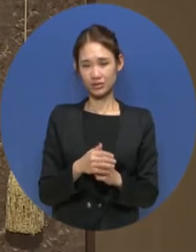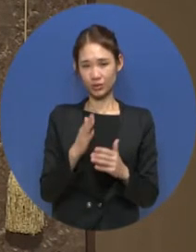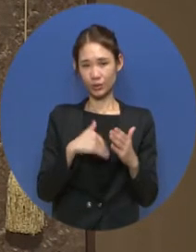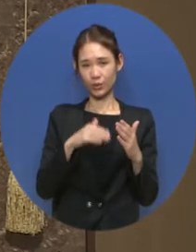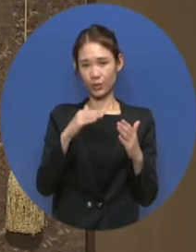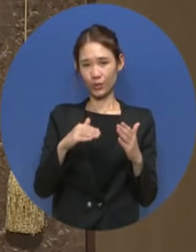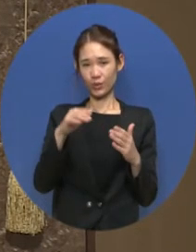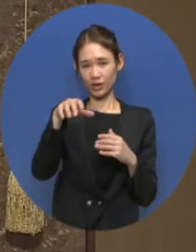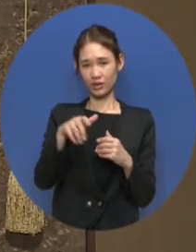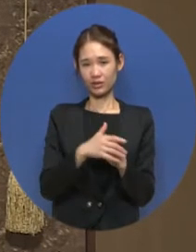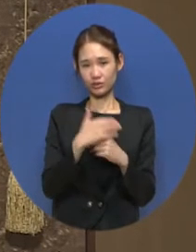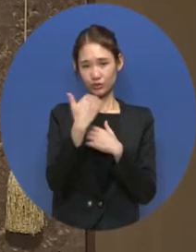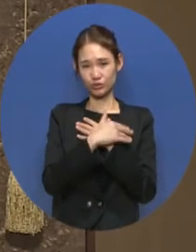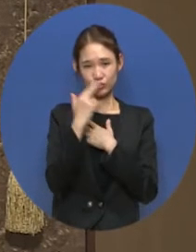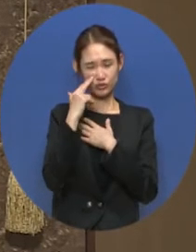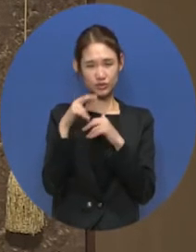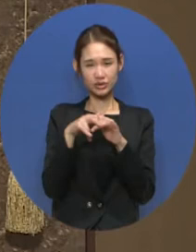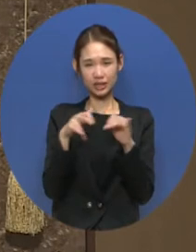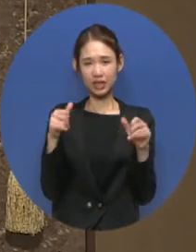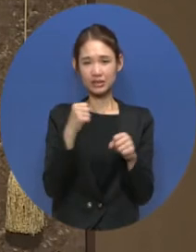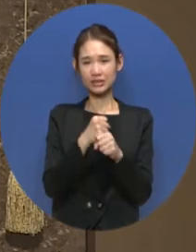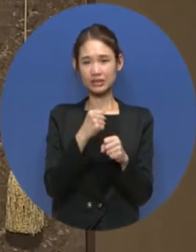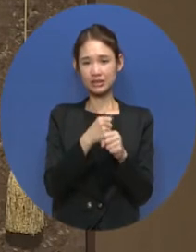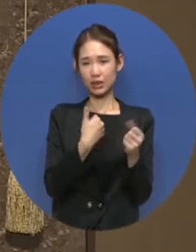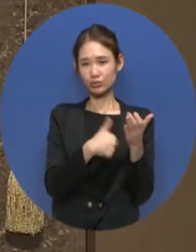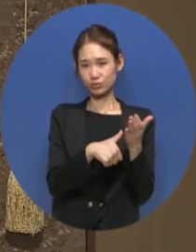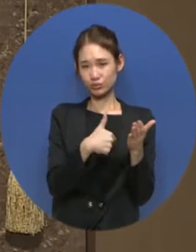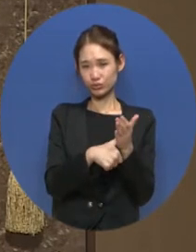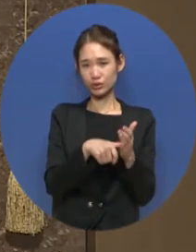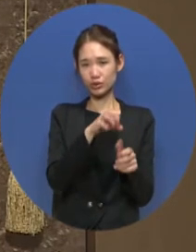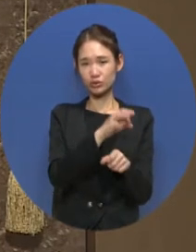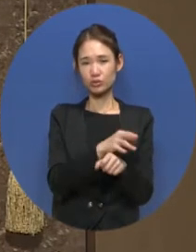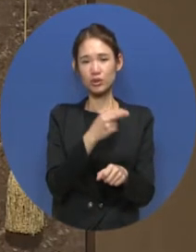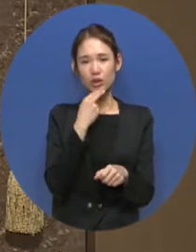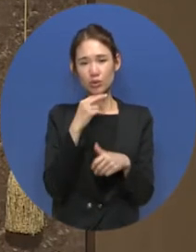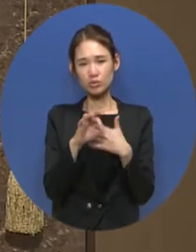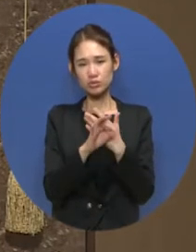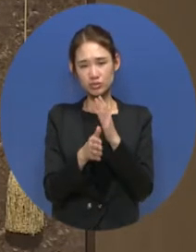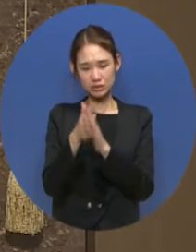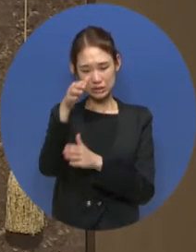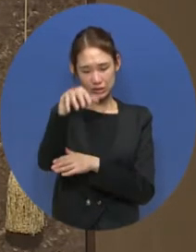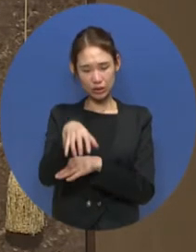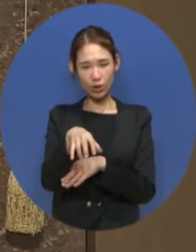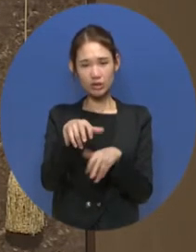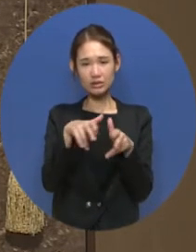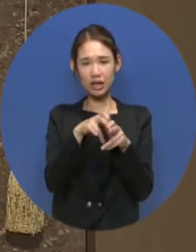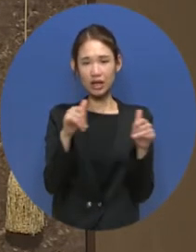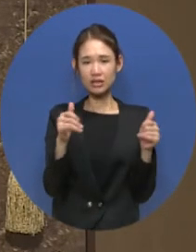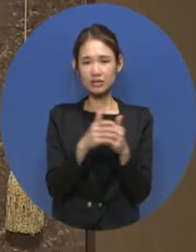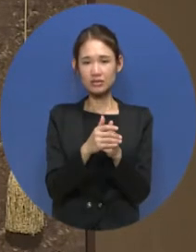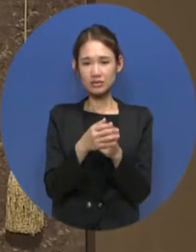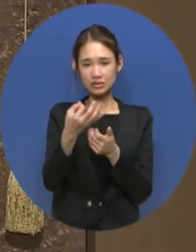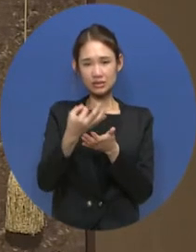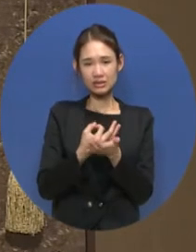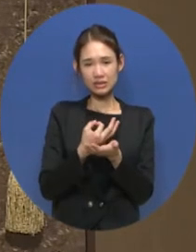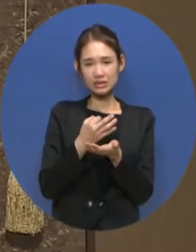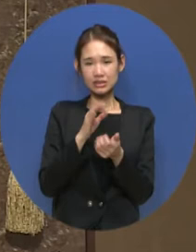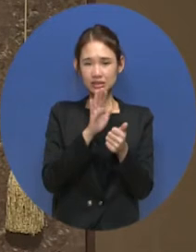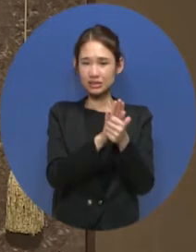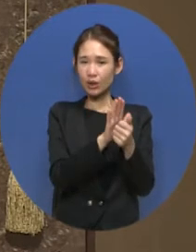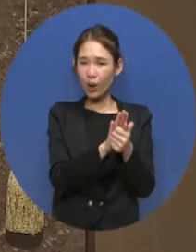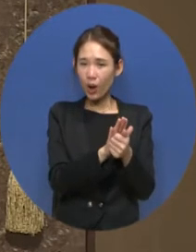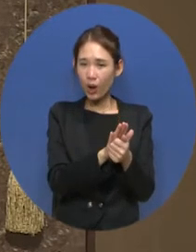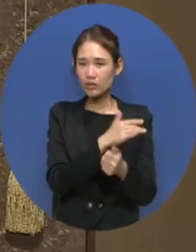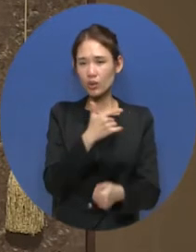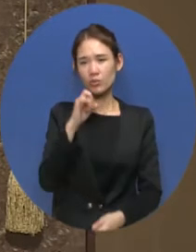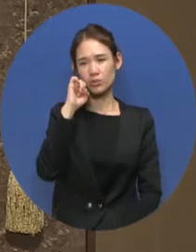사실 공공에서 이 중증장애 생산품을 구매를 하지 않으면 사실 시설에 있는 장애인분들이 급여를 하기에는 굉장히 어려운